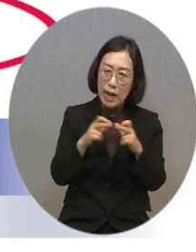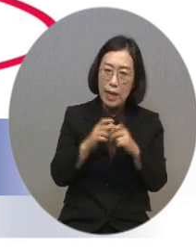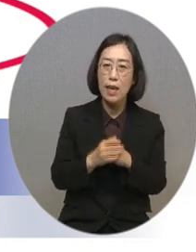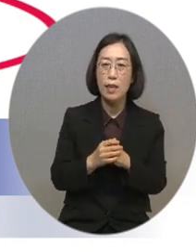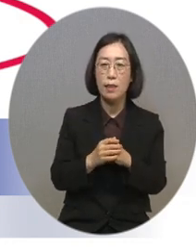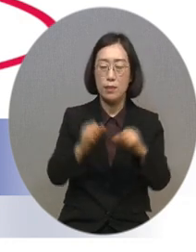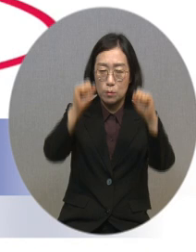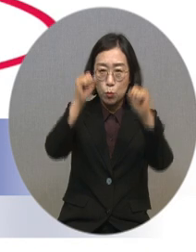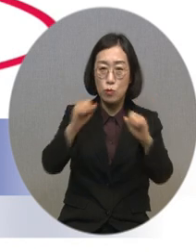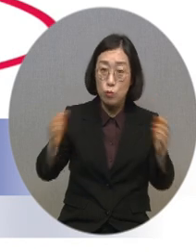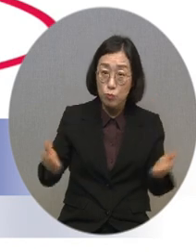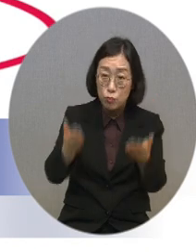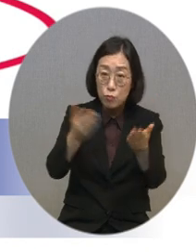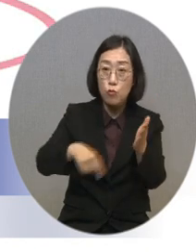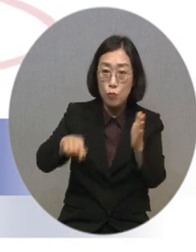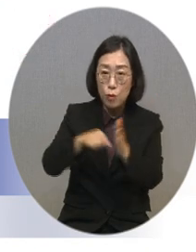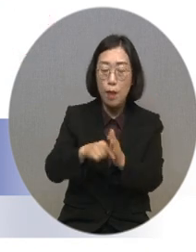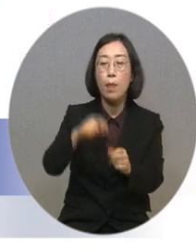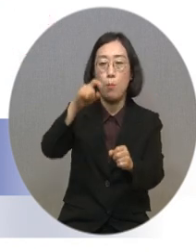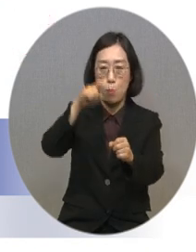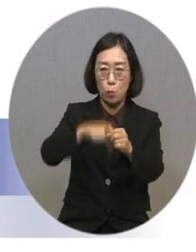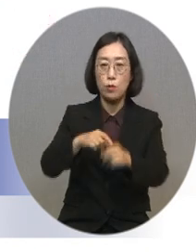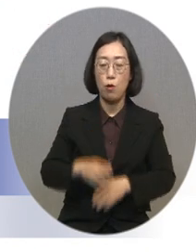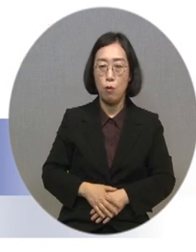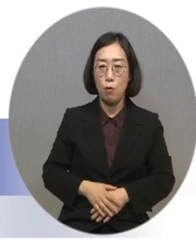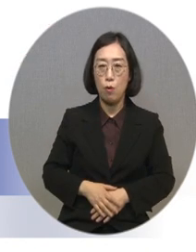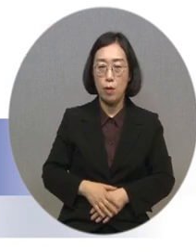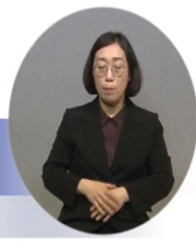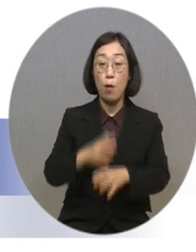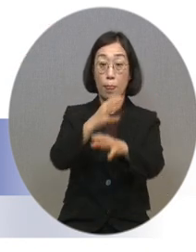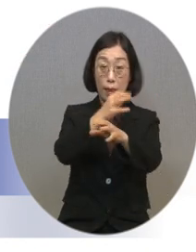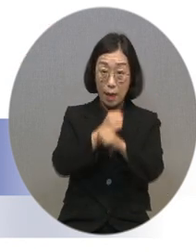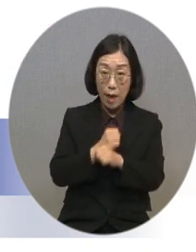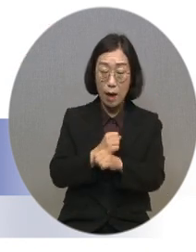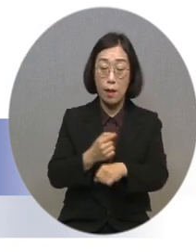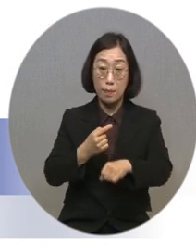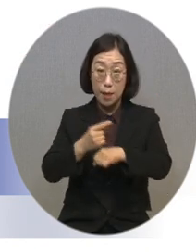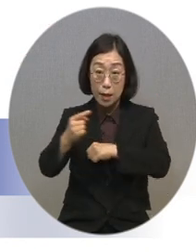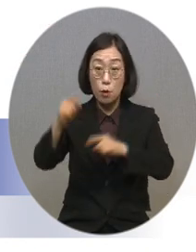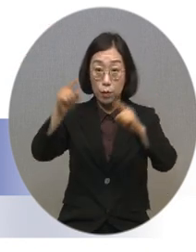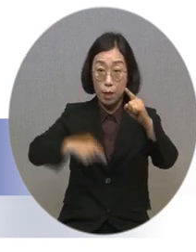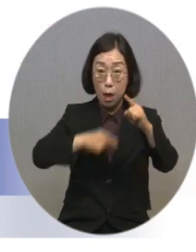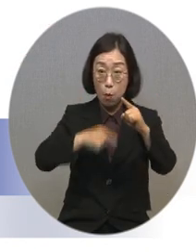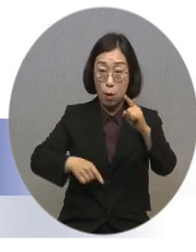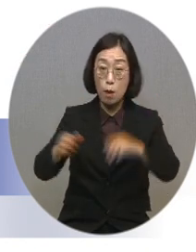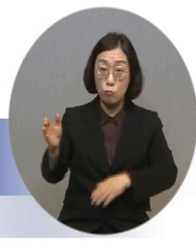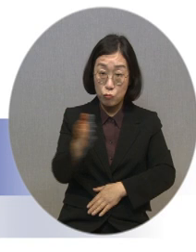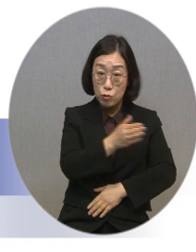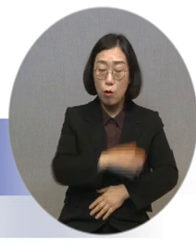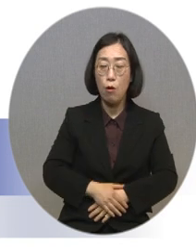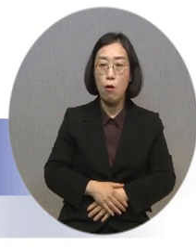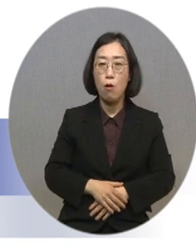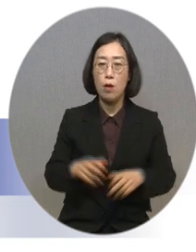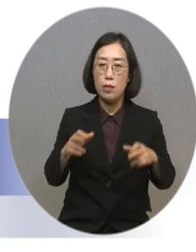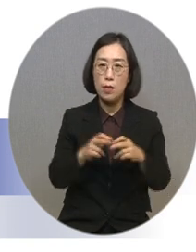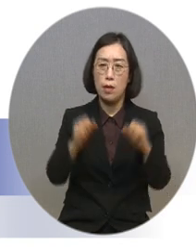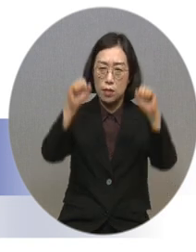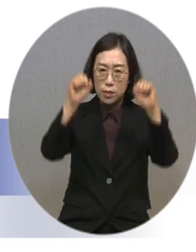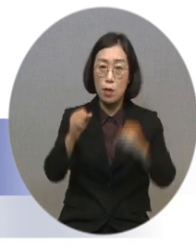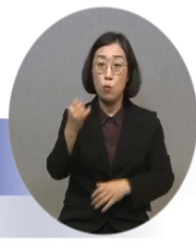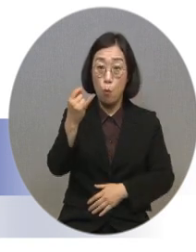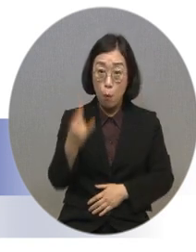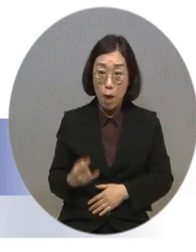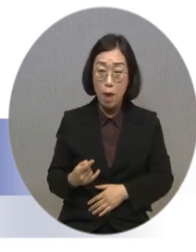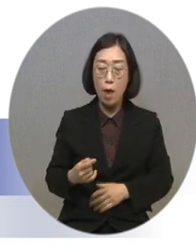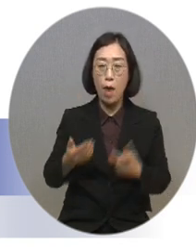노력하는 것을 골자로 하고 있습니다 이번 협약을 통해 내년 대회부터 장애인 체육회는 대회를 총괄하고